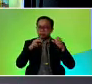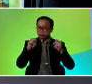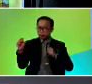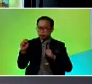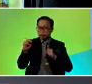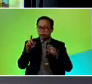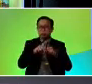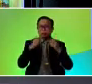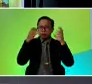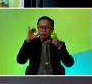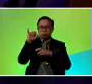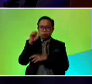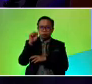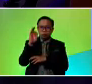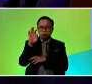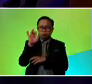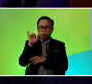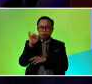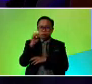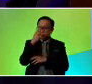cikgujavi oke ya